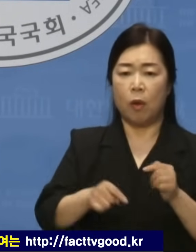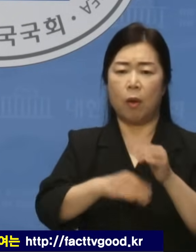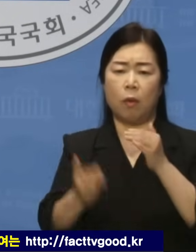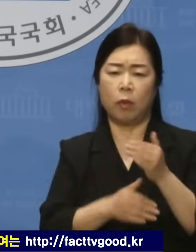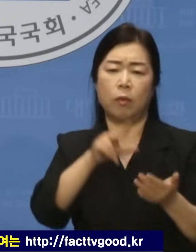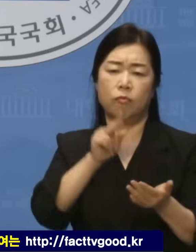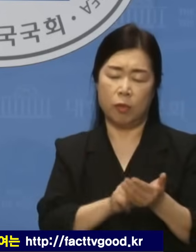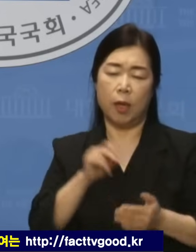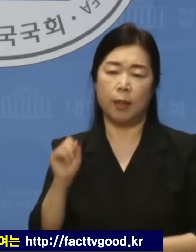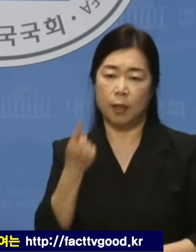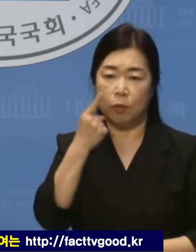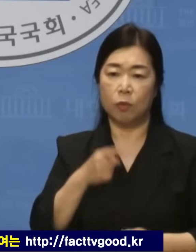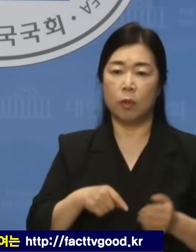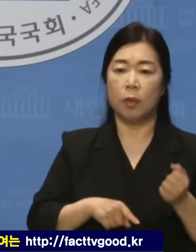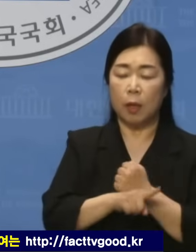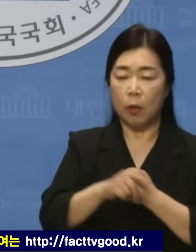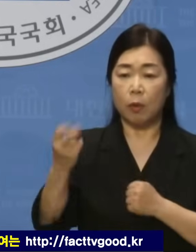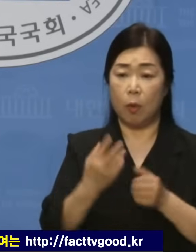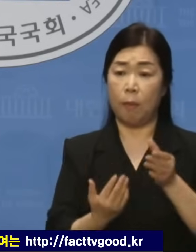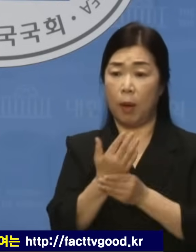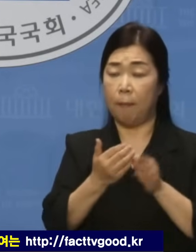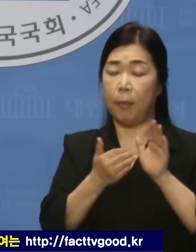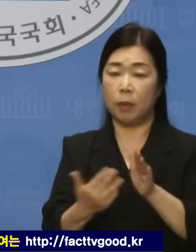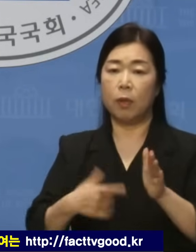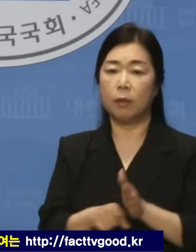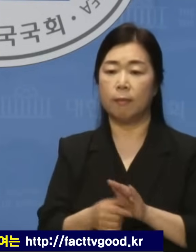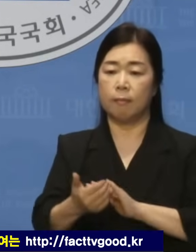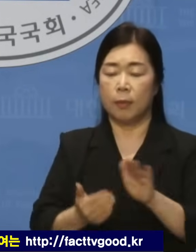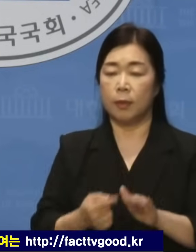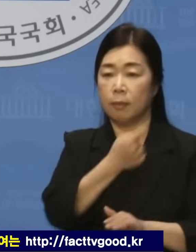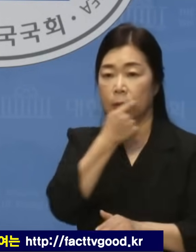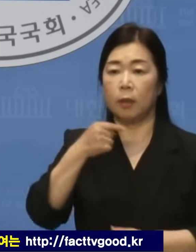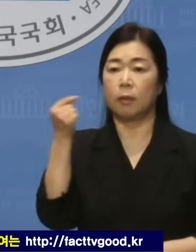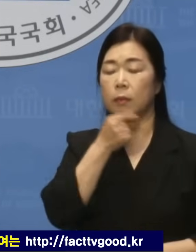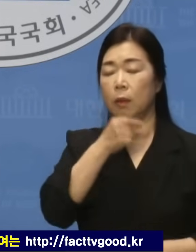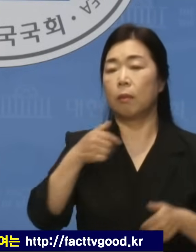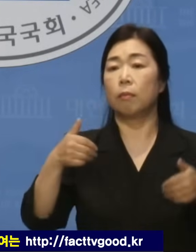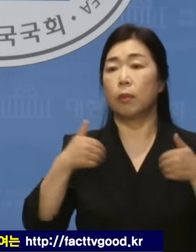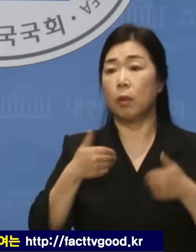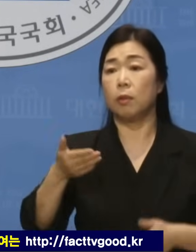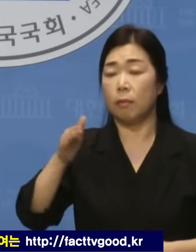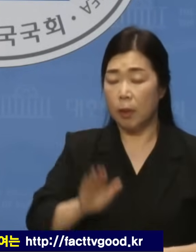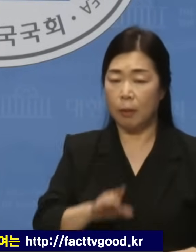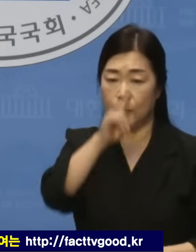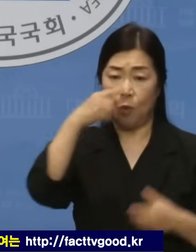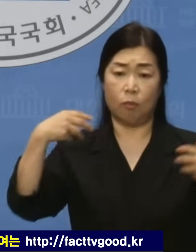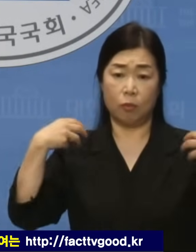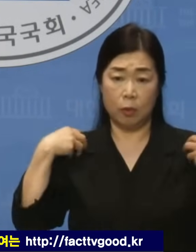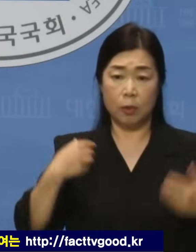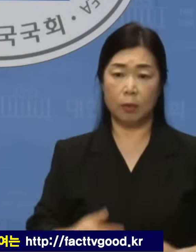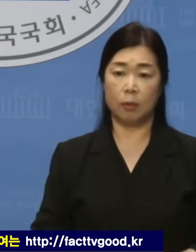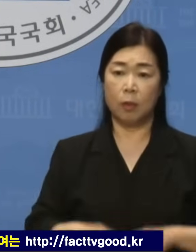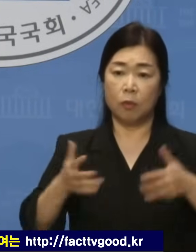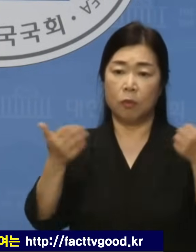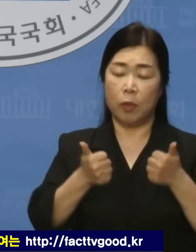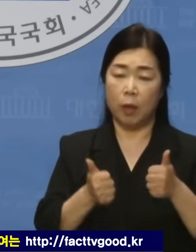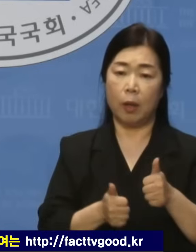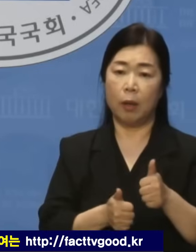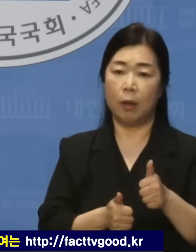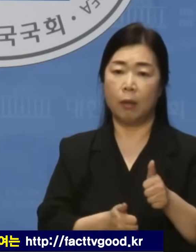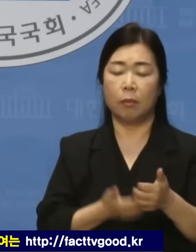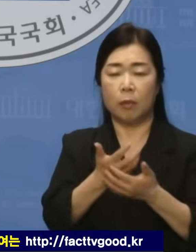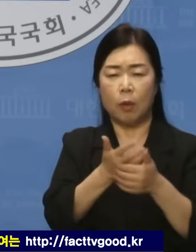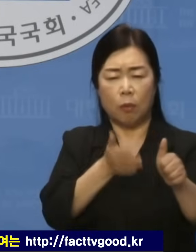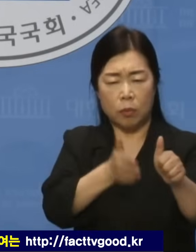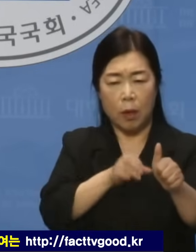원인 규명과 재발 방지에 대한 철저한 검증이 필요합니다. 그러나 정부는 국회 자료 제출 요구에 제대로 응하고